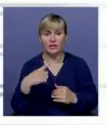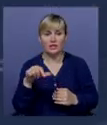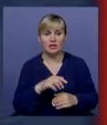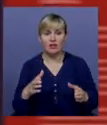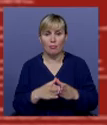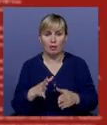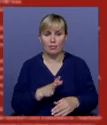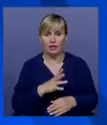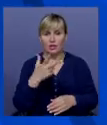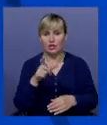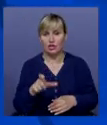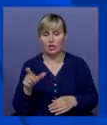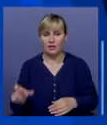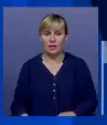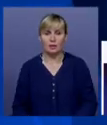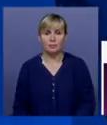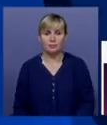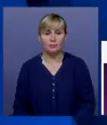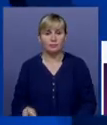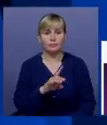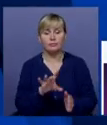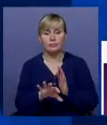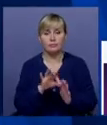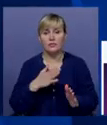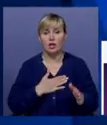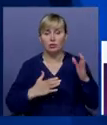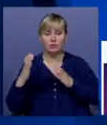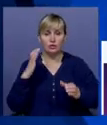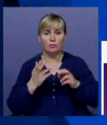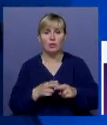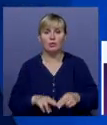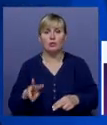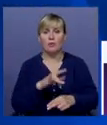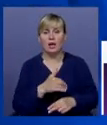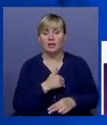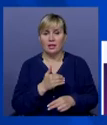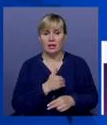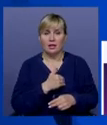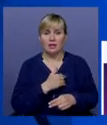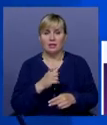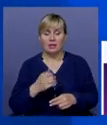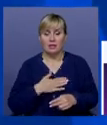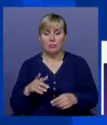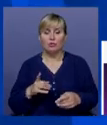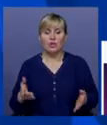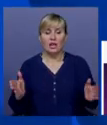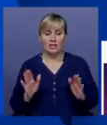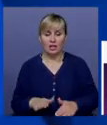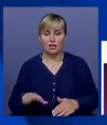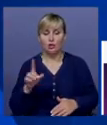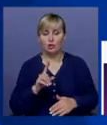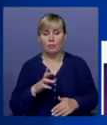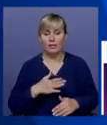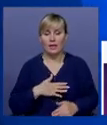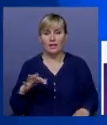было 3 человека. Мы выбрали брендинг нашего университета, потому что мы хотели за нами что-то ставить, чтобы